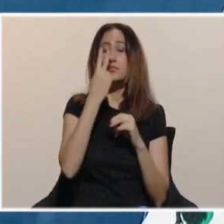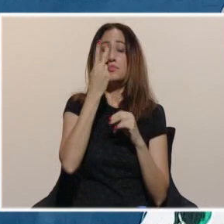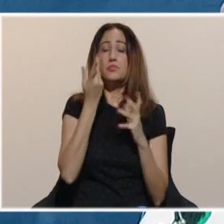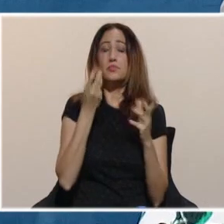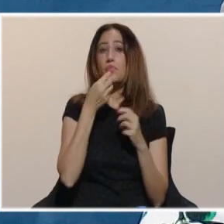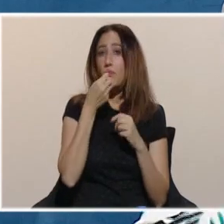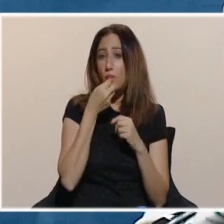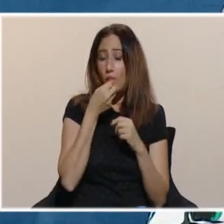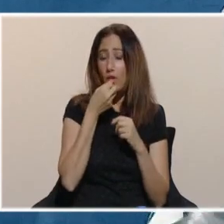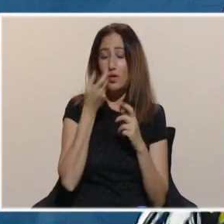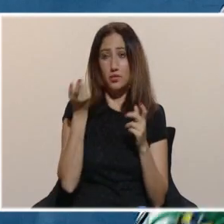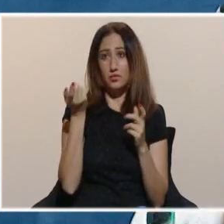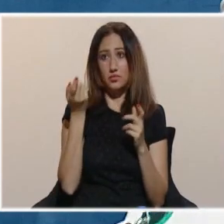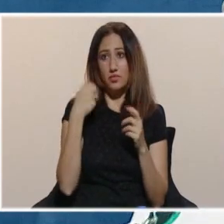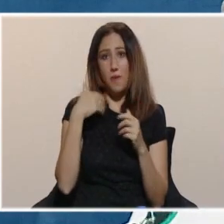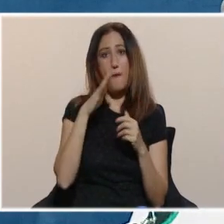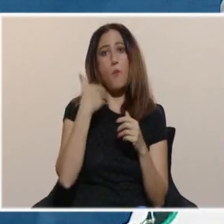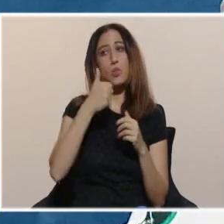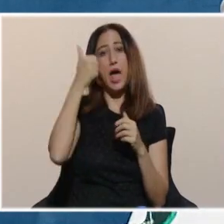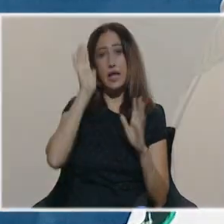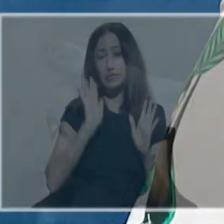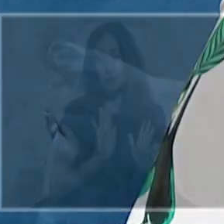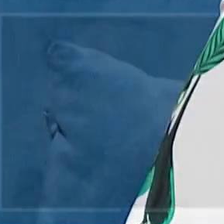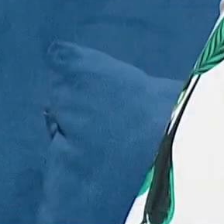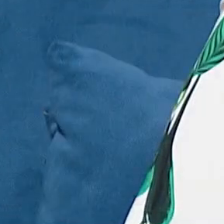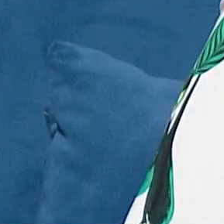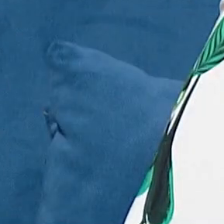أستطعم، يا إما ما أرجعش خالص.